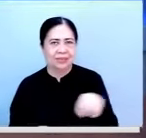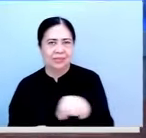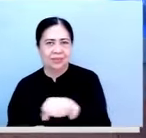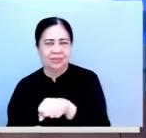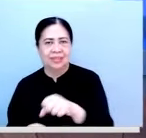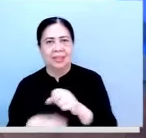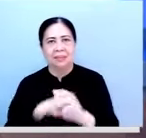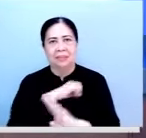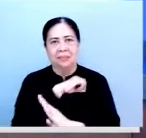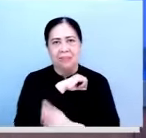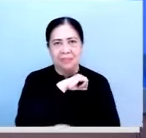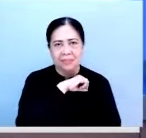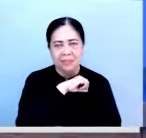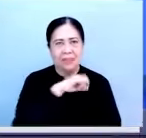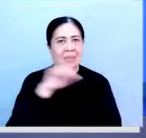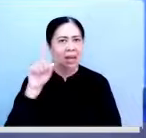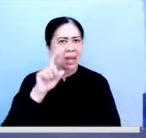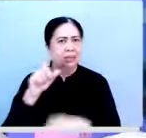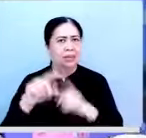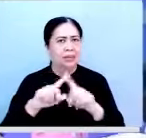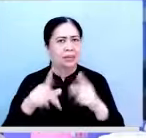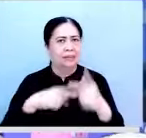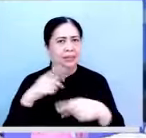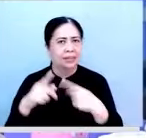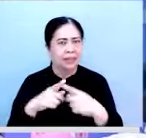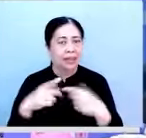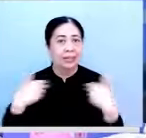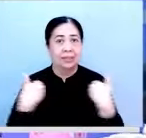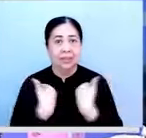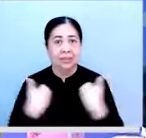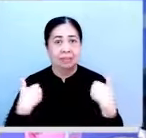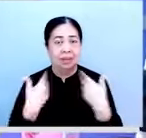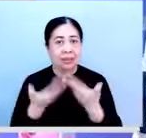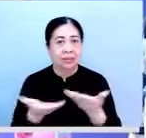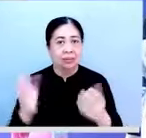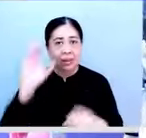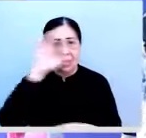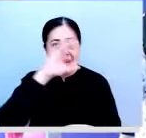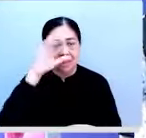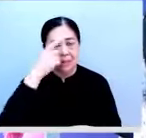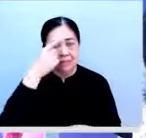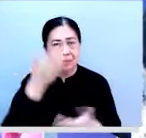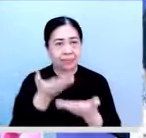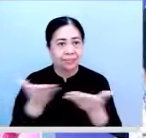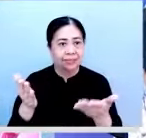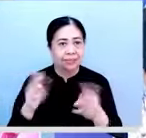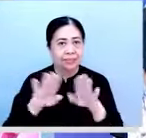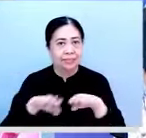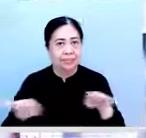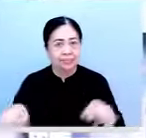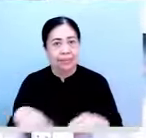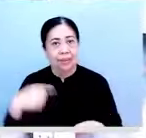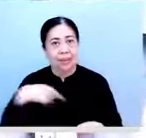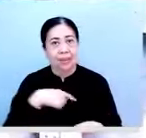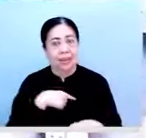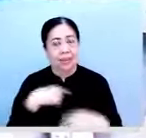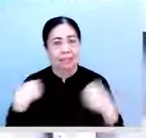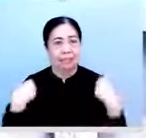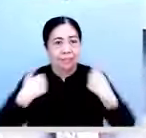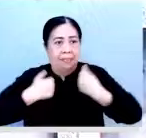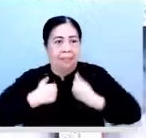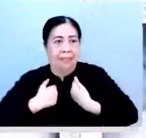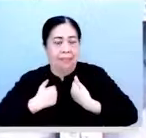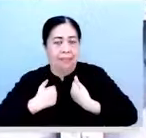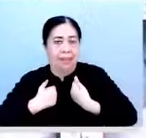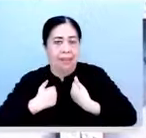yung mga uri ng mga animals para dun sa mga naghahanap na para sa mga anak nila? Okay, so for our backpack, no? Backpack trolley,